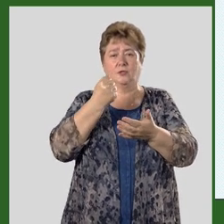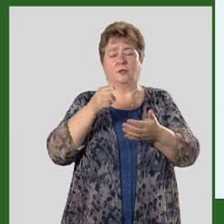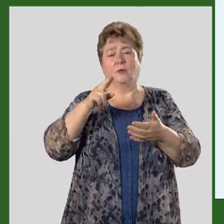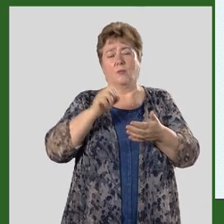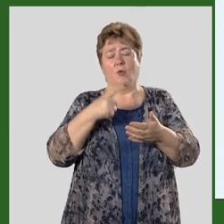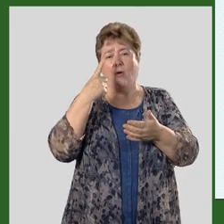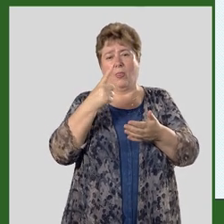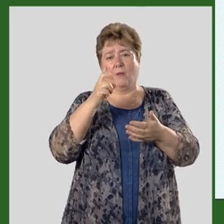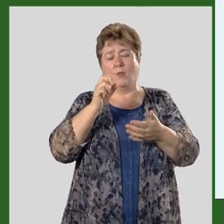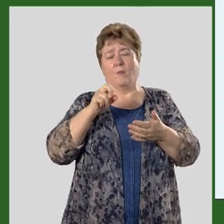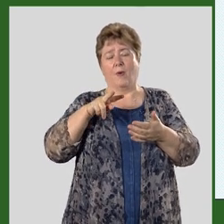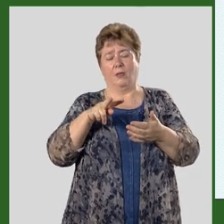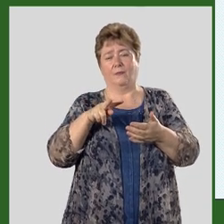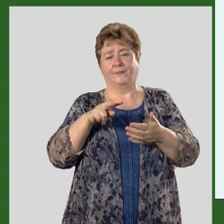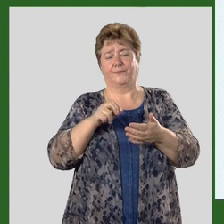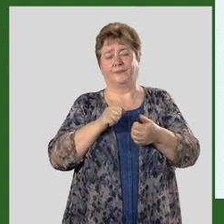по 1 баллу.